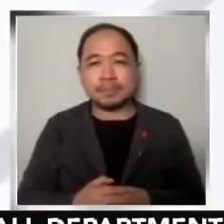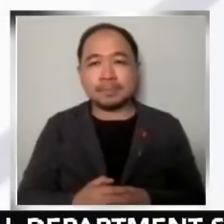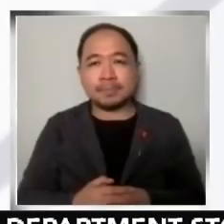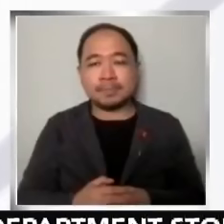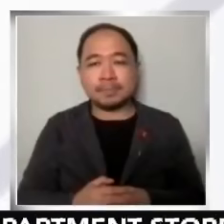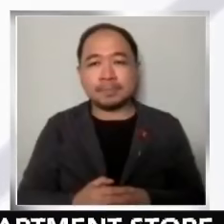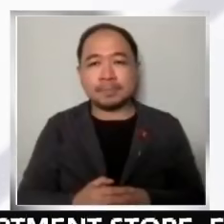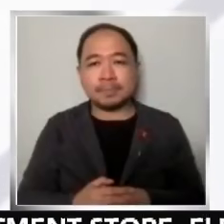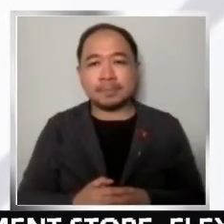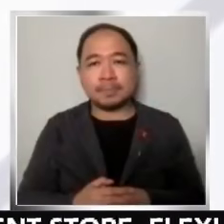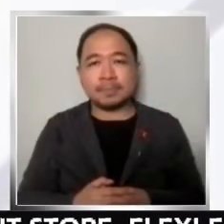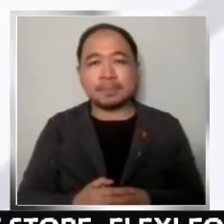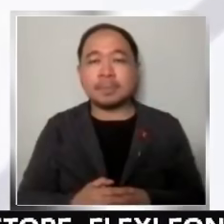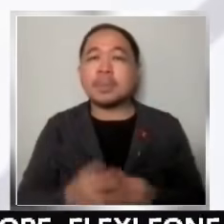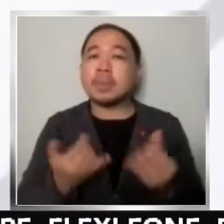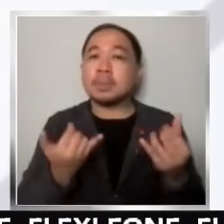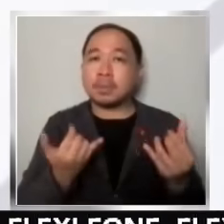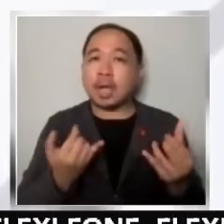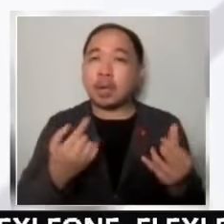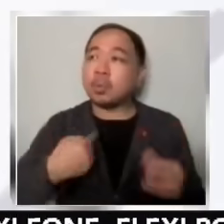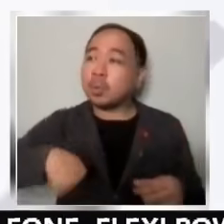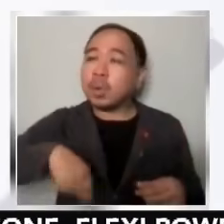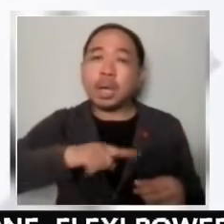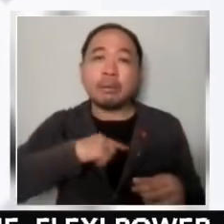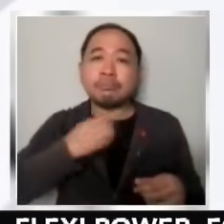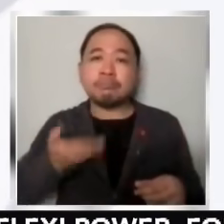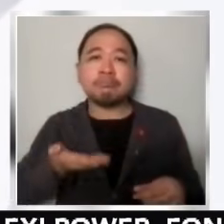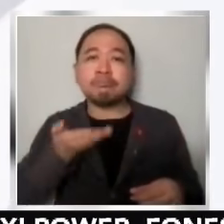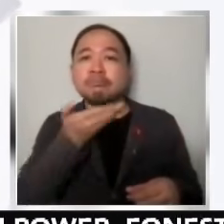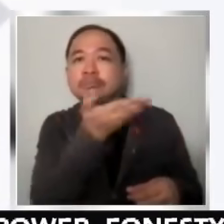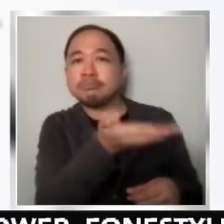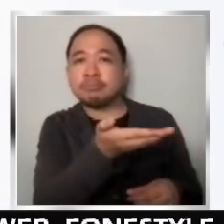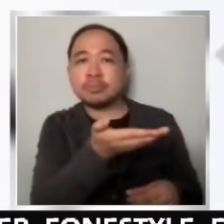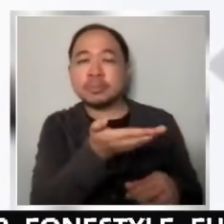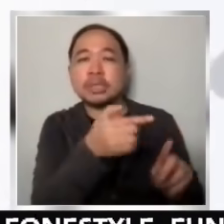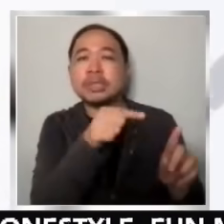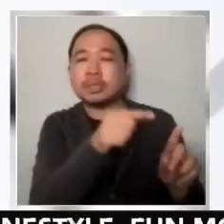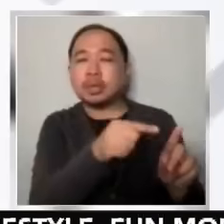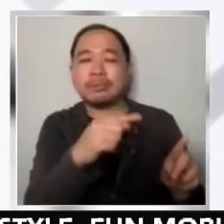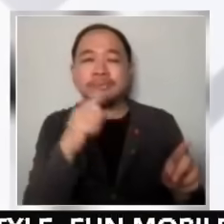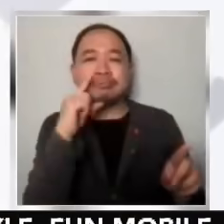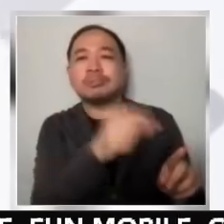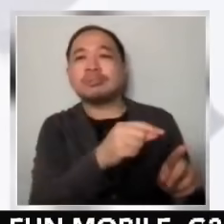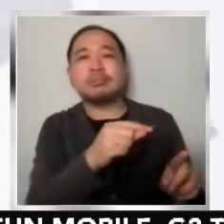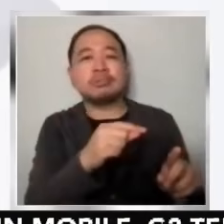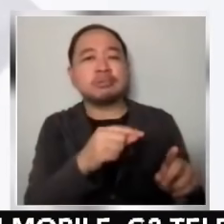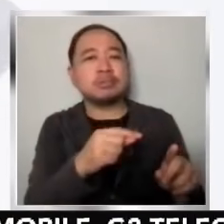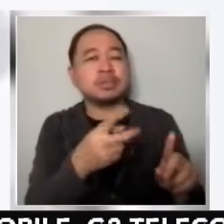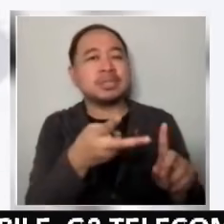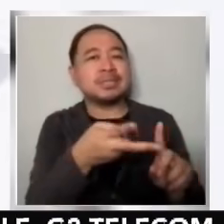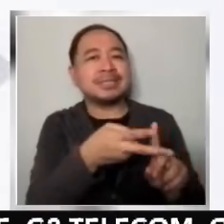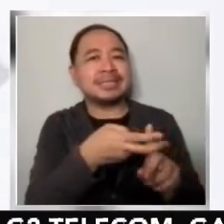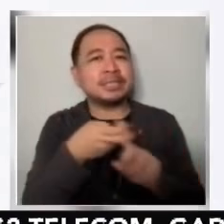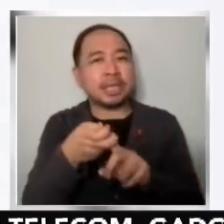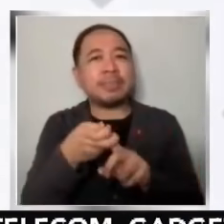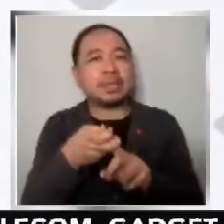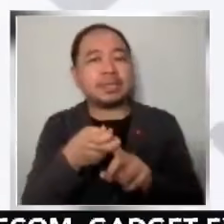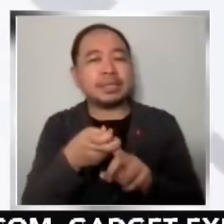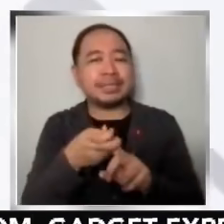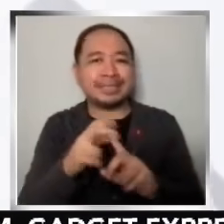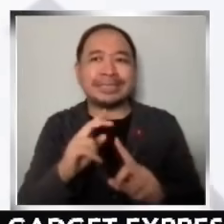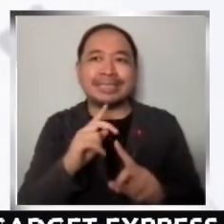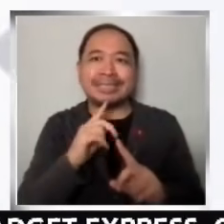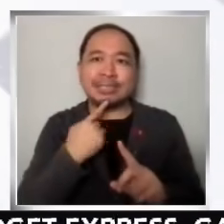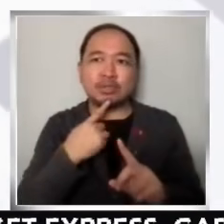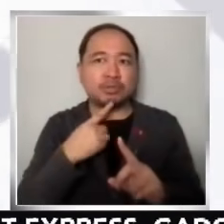In fact, we are filing a case for them for kidnapping, for a serious illegal detention. Nasa piskalya na yan. Kasi